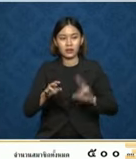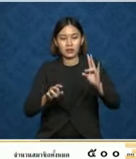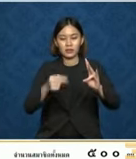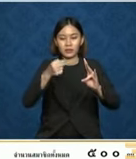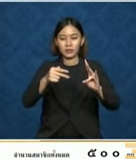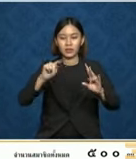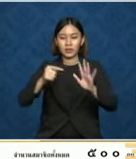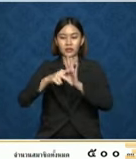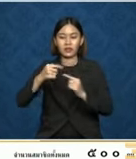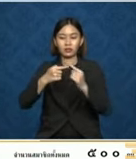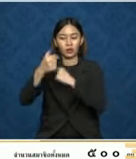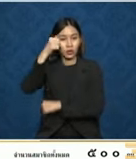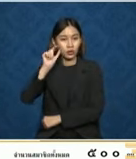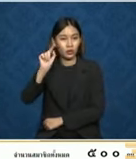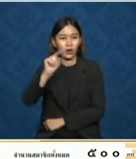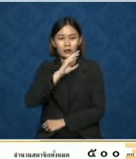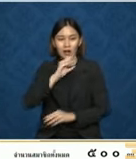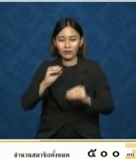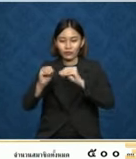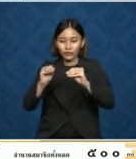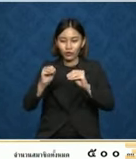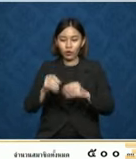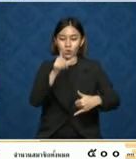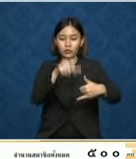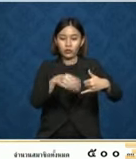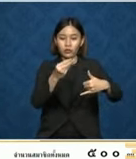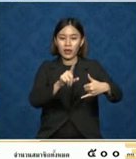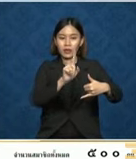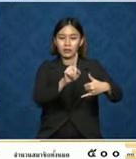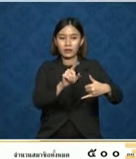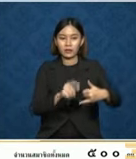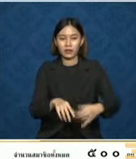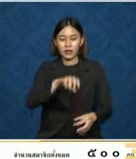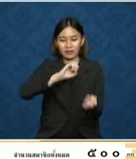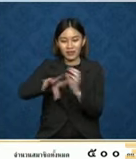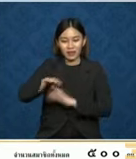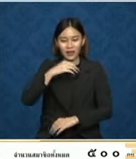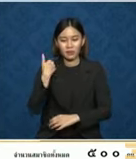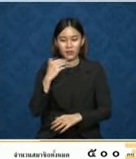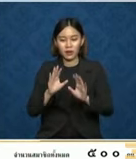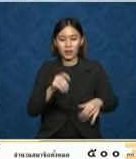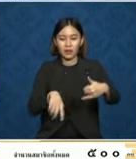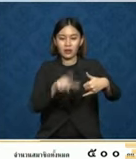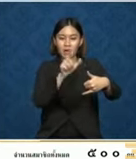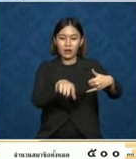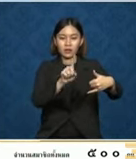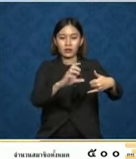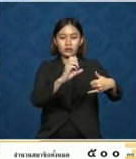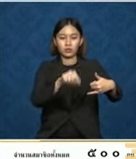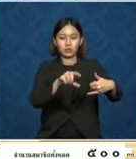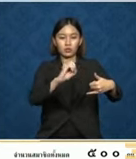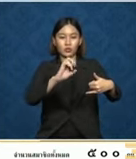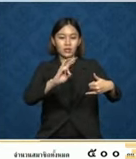ต่อวันหากถั่วเฉลี่ยคิดเป็นต่อคนนะครับคน1คนจะก่อให้เกิดขยะ 1.07 กิโลกรัมต่